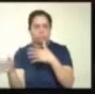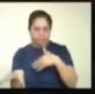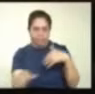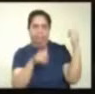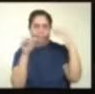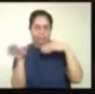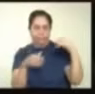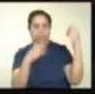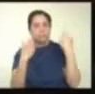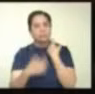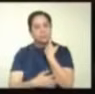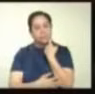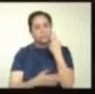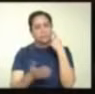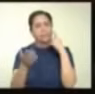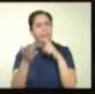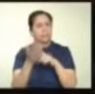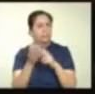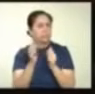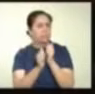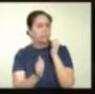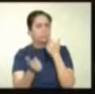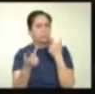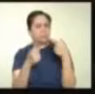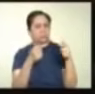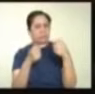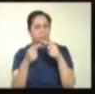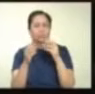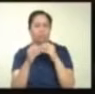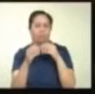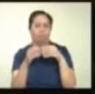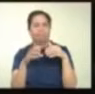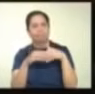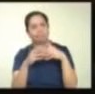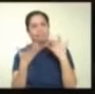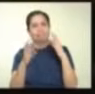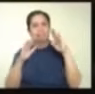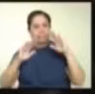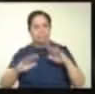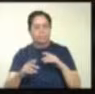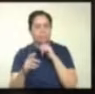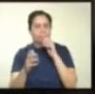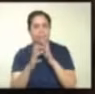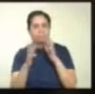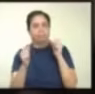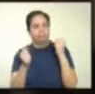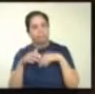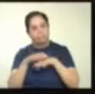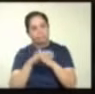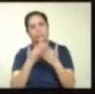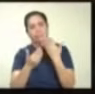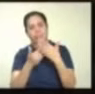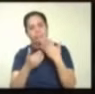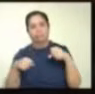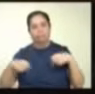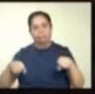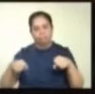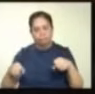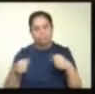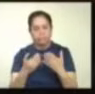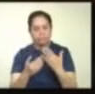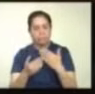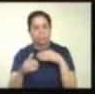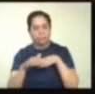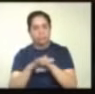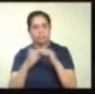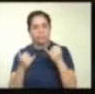rin. At kanina napansin natin na yung mga gate ay mas maluwag na yung seguridad. Meron ng mga nakakapasok na motor dito sa loob ng